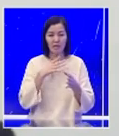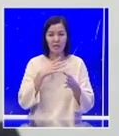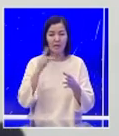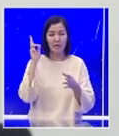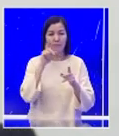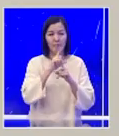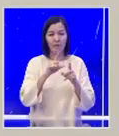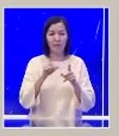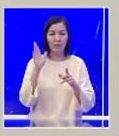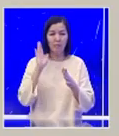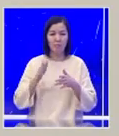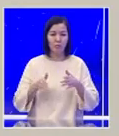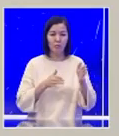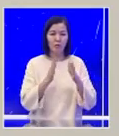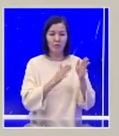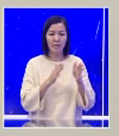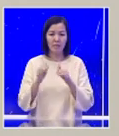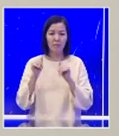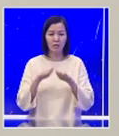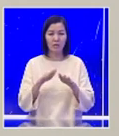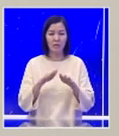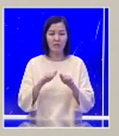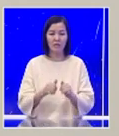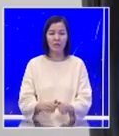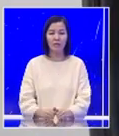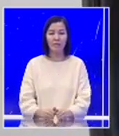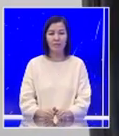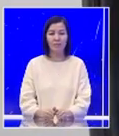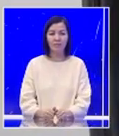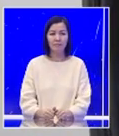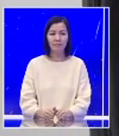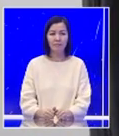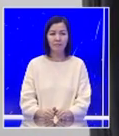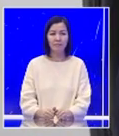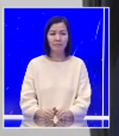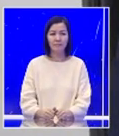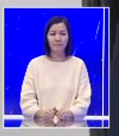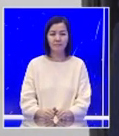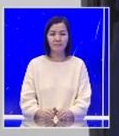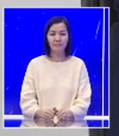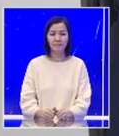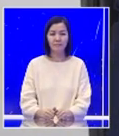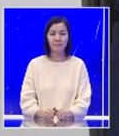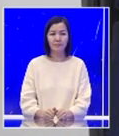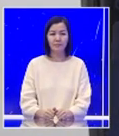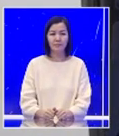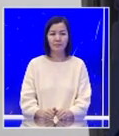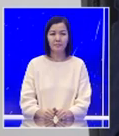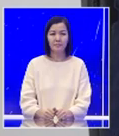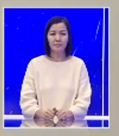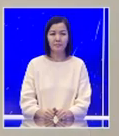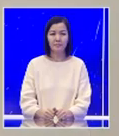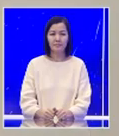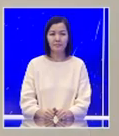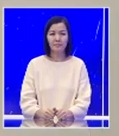жол, барлығы ретімен жасалынады деп халықты қуантты. Все вопросы потихоньку решаются. Надо внести предложение,